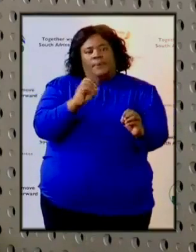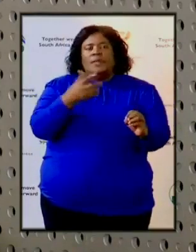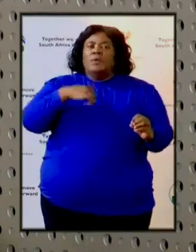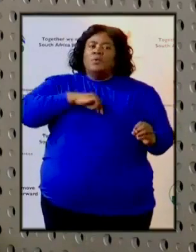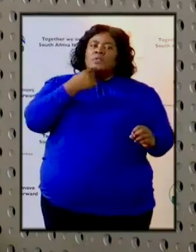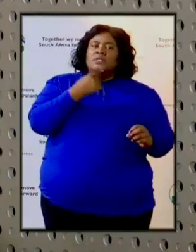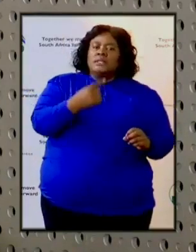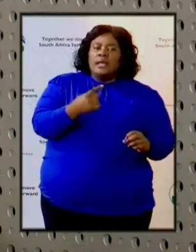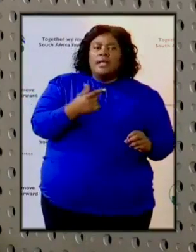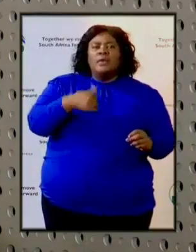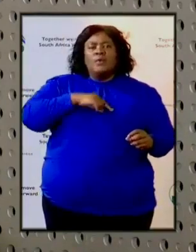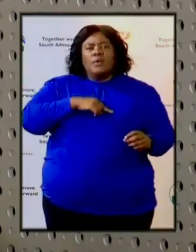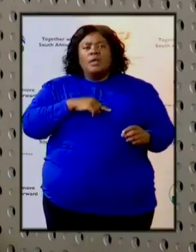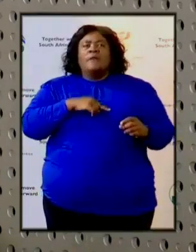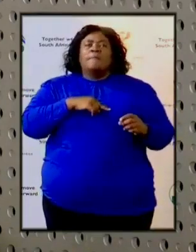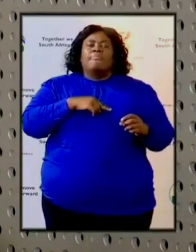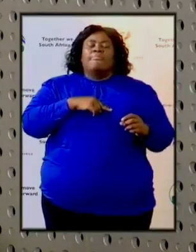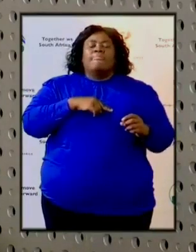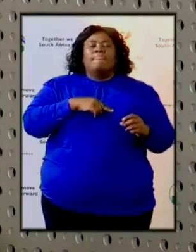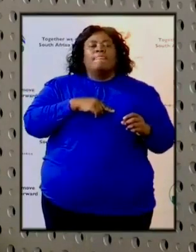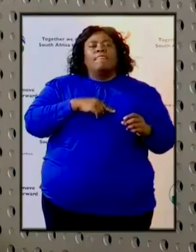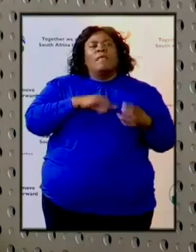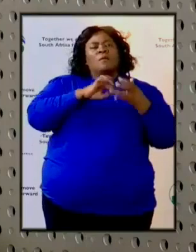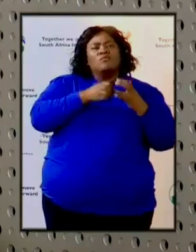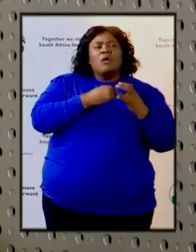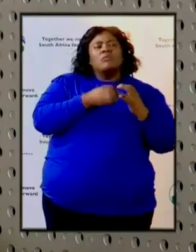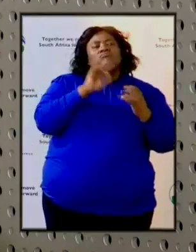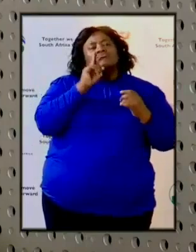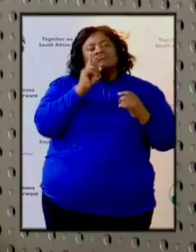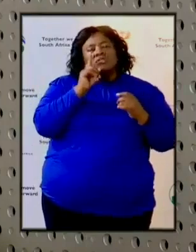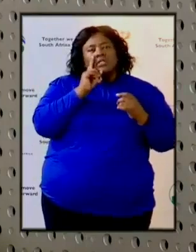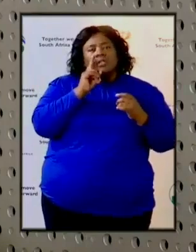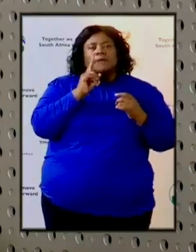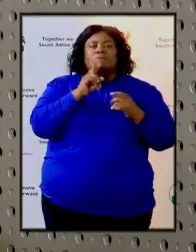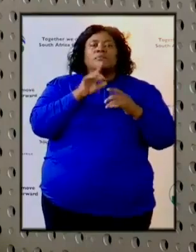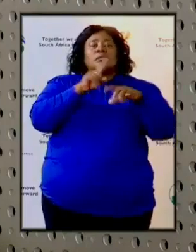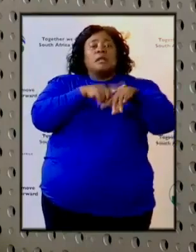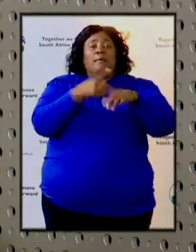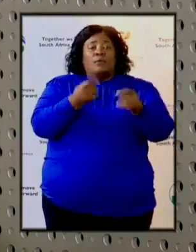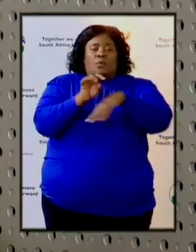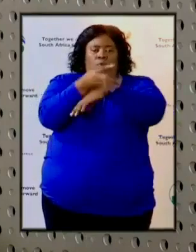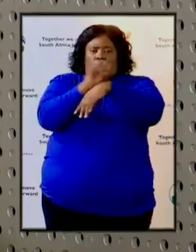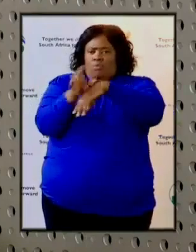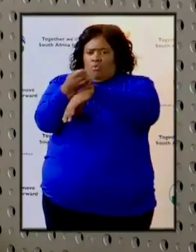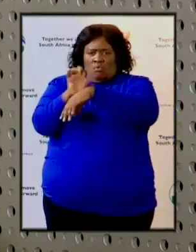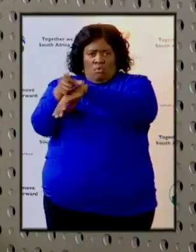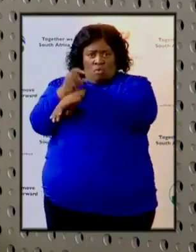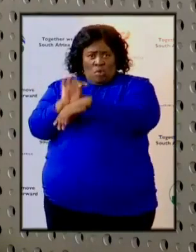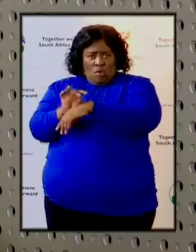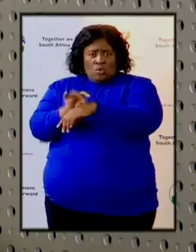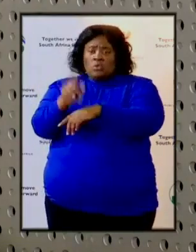yesikhathi esincane ngale zinto esasisho. Nakhuluma into nje abantu abebeyifuna